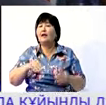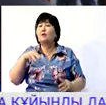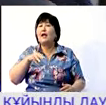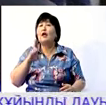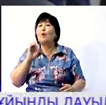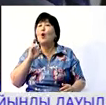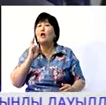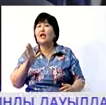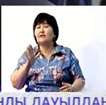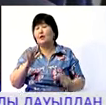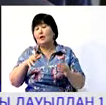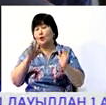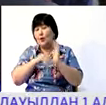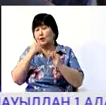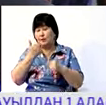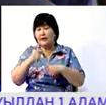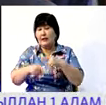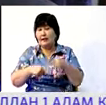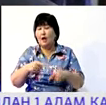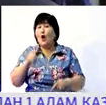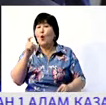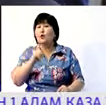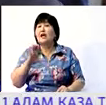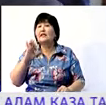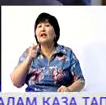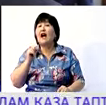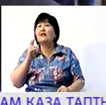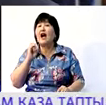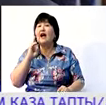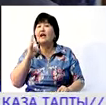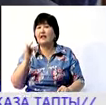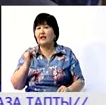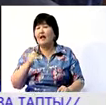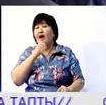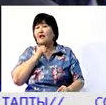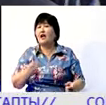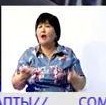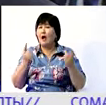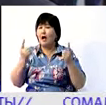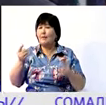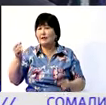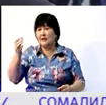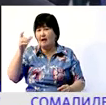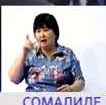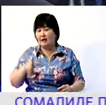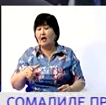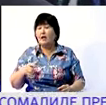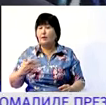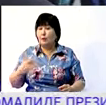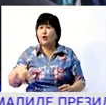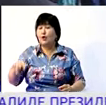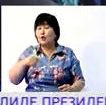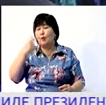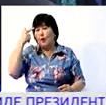өтті. Соның биылғы жалғасы мынау Хусамайдин Сығанақи атамыздың, ғұлама атамыздың бүгін республикалық көлемде